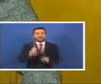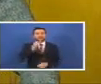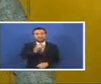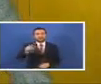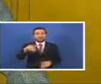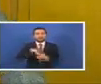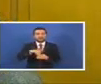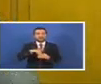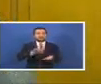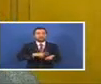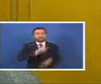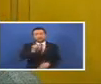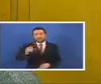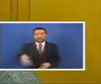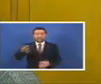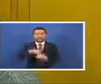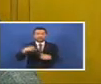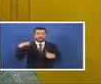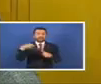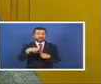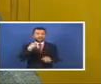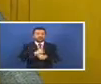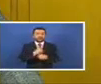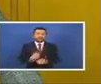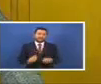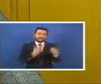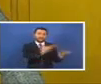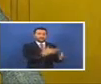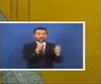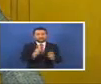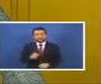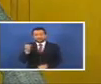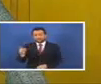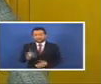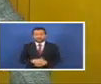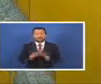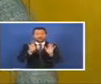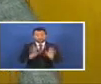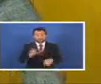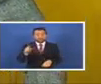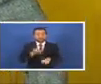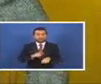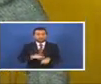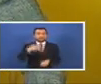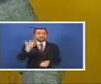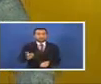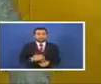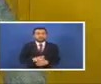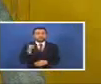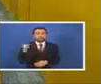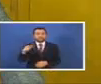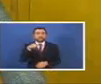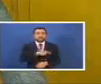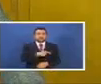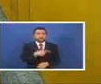ve meclis üyelerini geri görevine iade edeceksiniz. Ancak ondan sonra